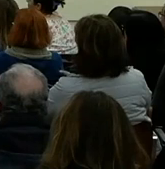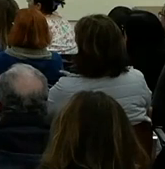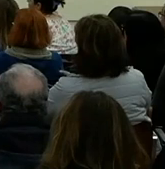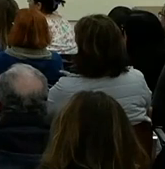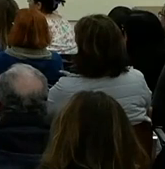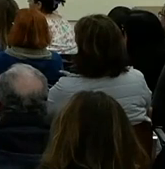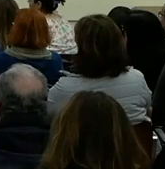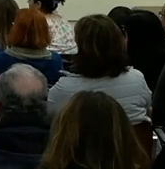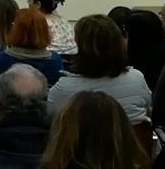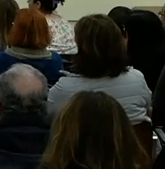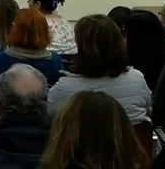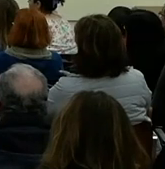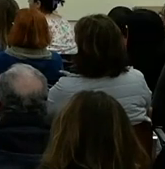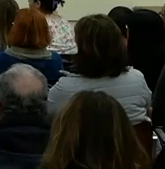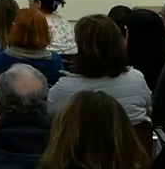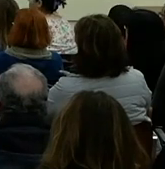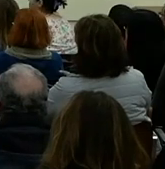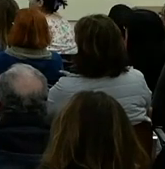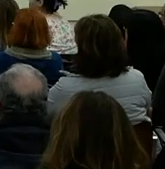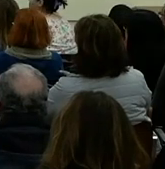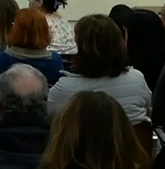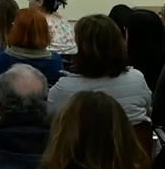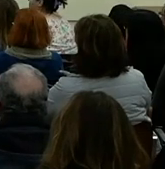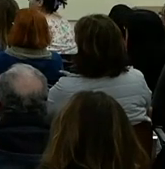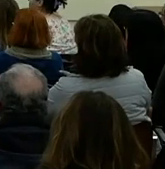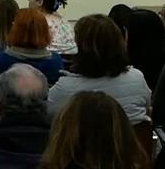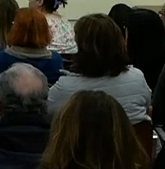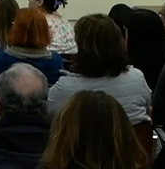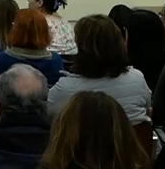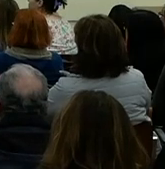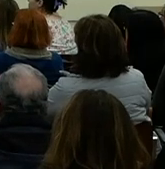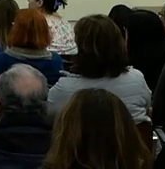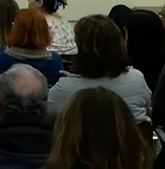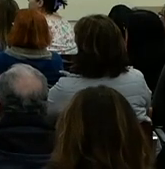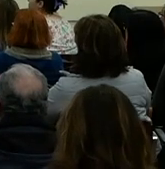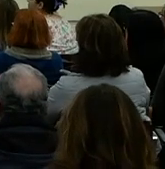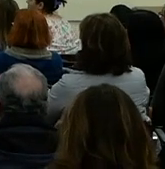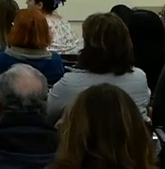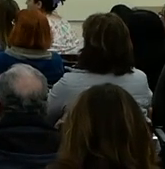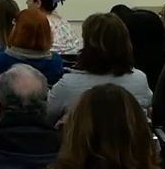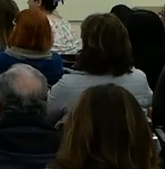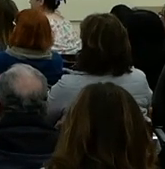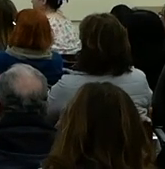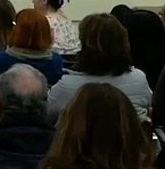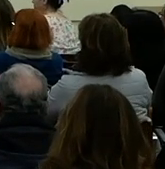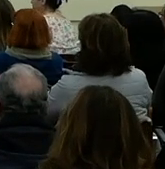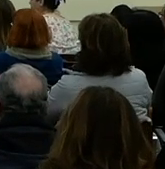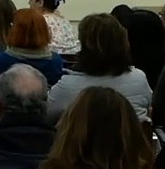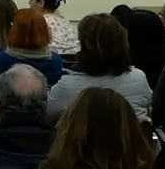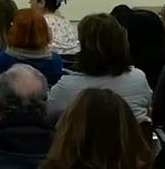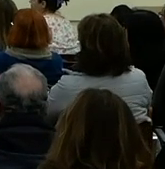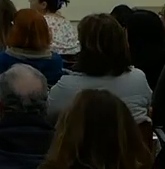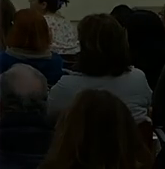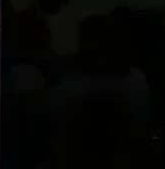basta Questo già Vale questo già già significa Eh ehm Anche rispetto alle loro